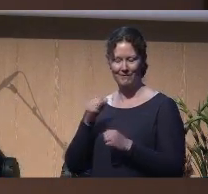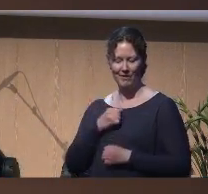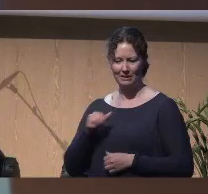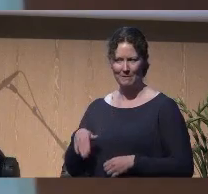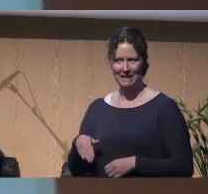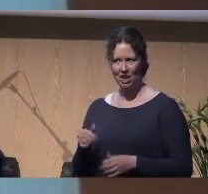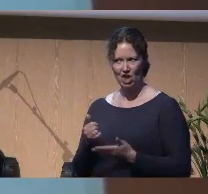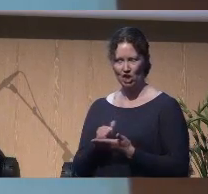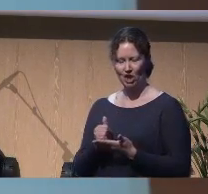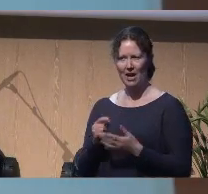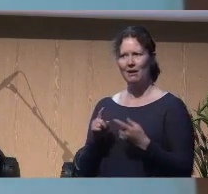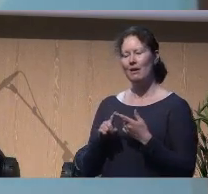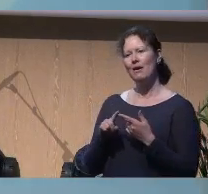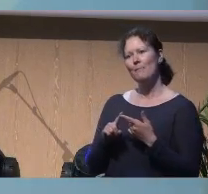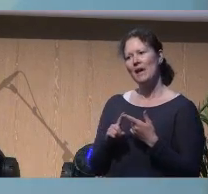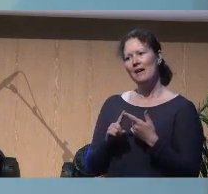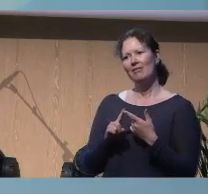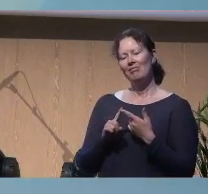har